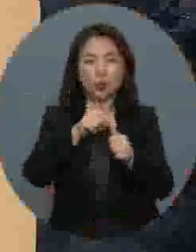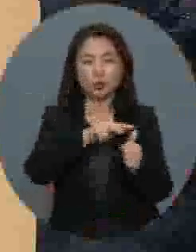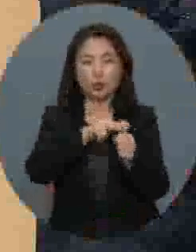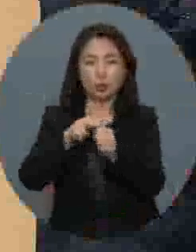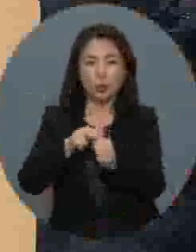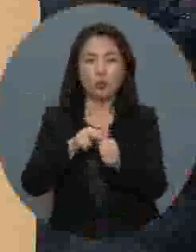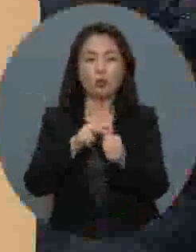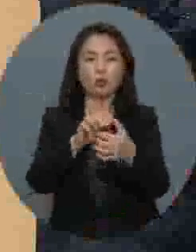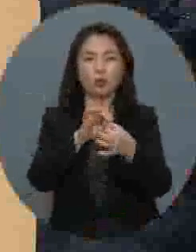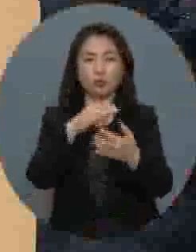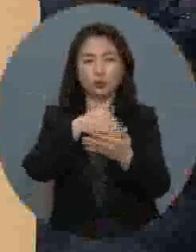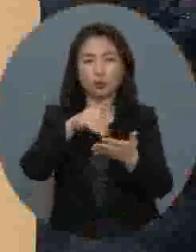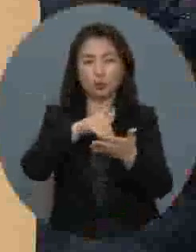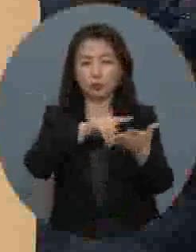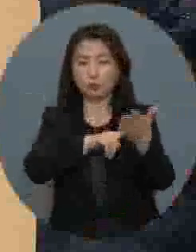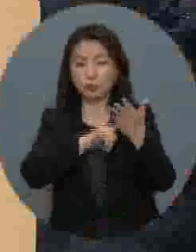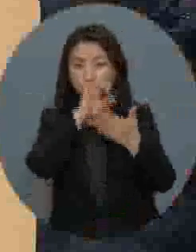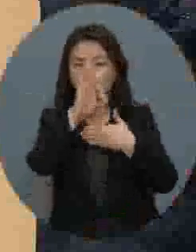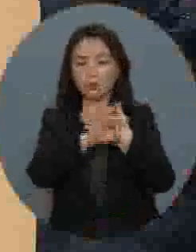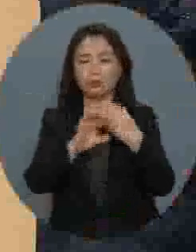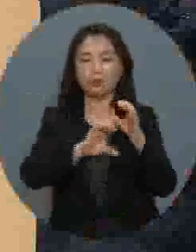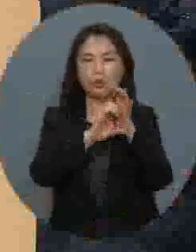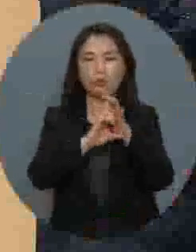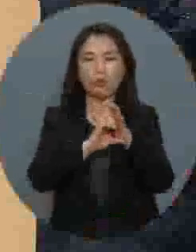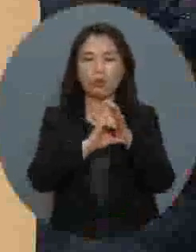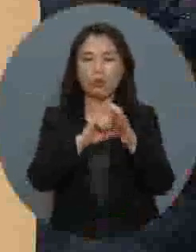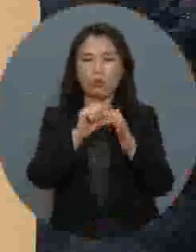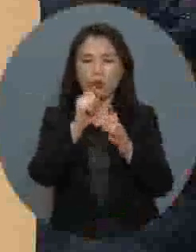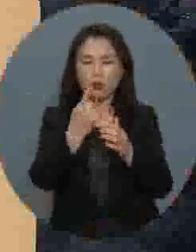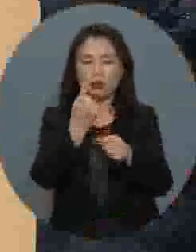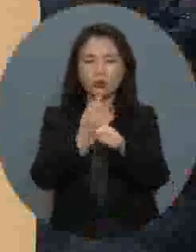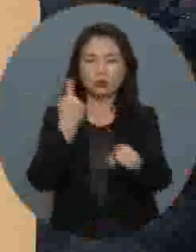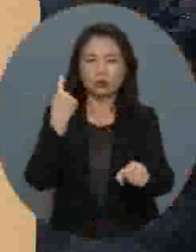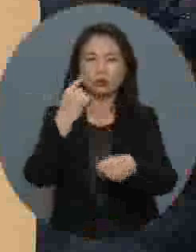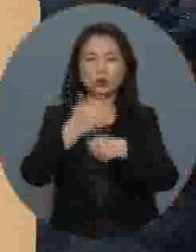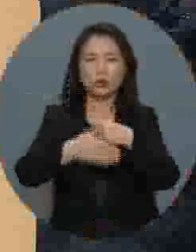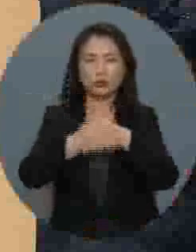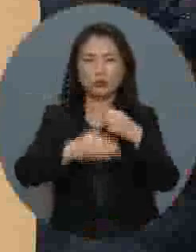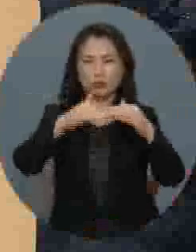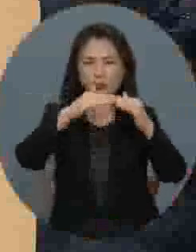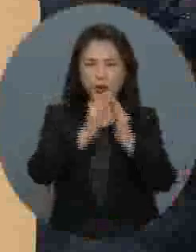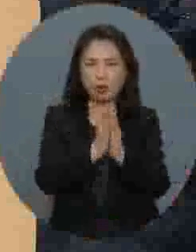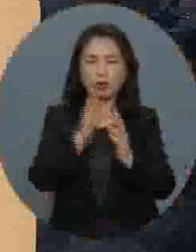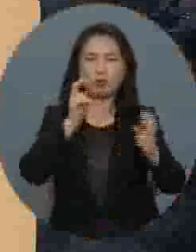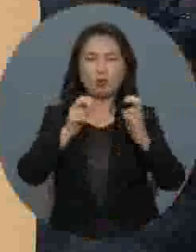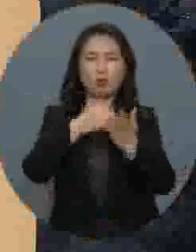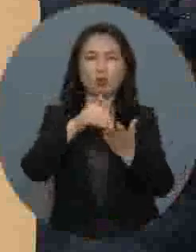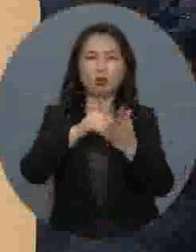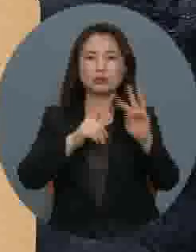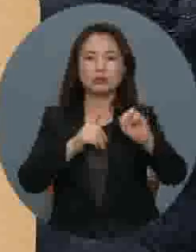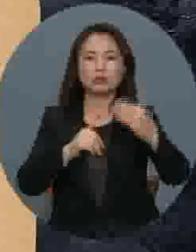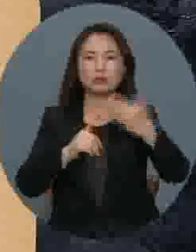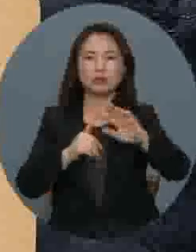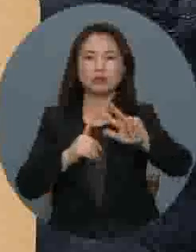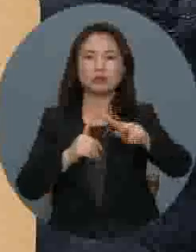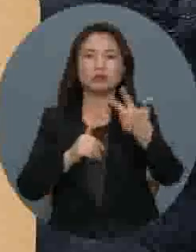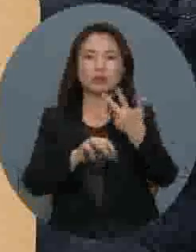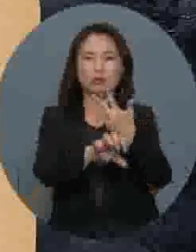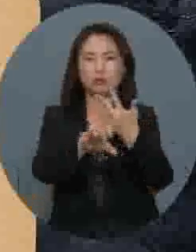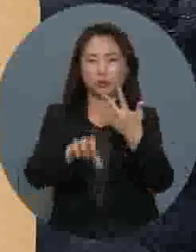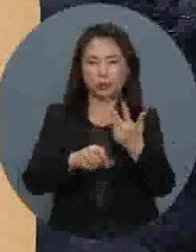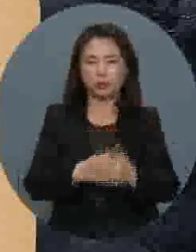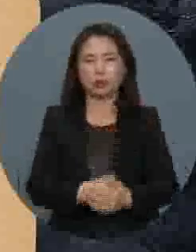한국고용정보원 고용행정통계에 따르면 코로나19가 휩쓴 지난해 대구에서 폐업한 사업장은 3만 9,700여